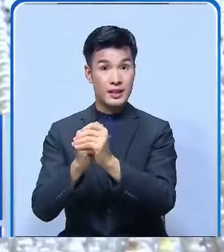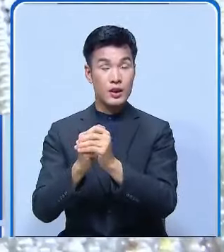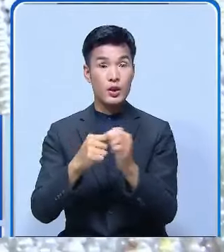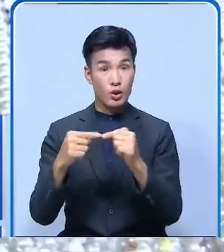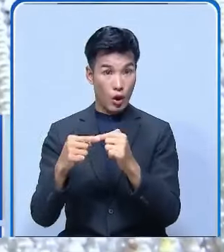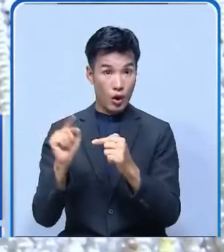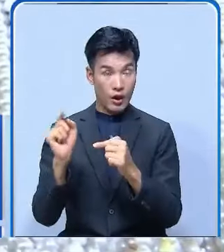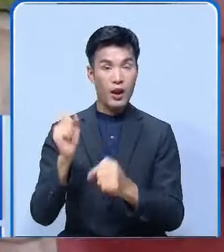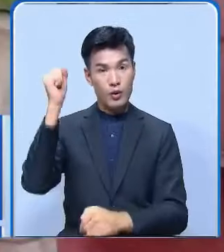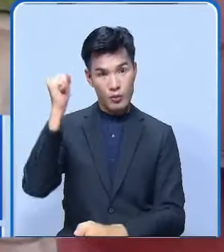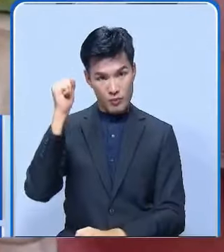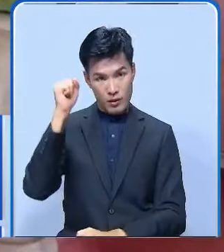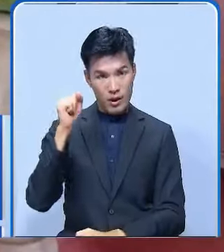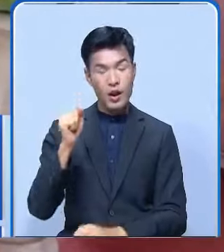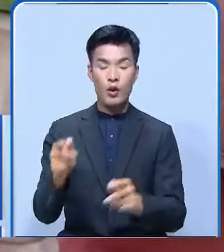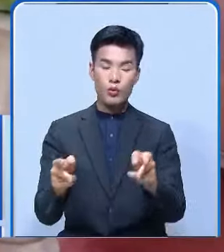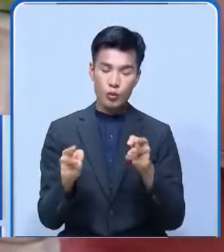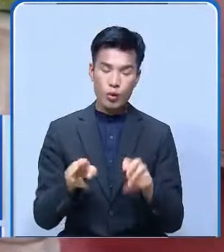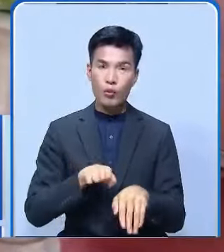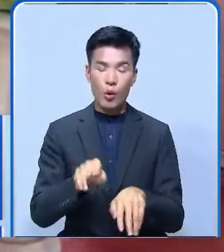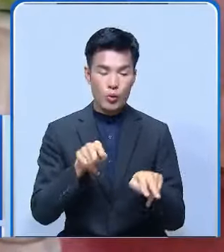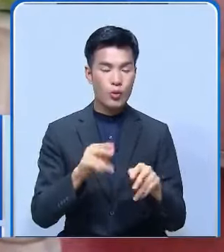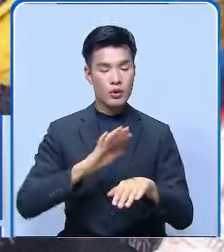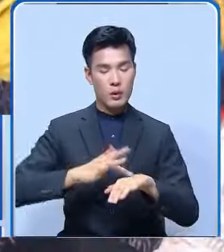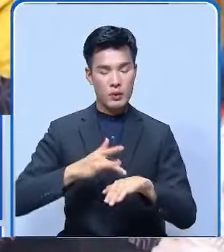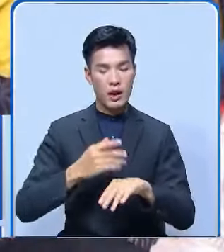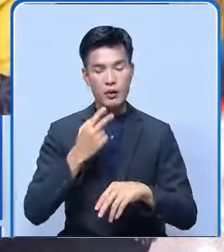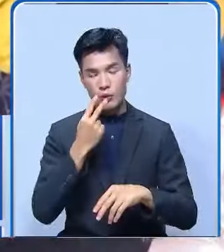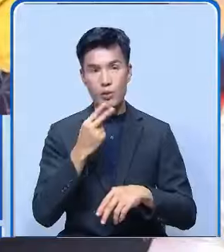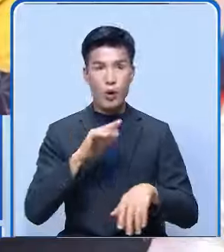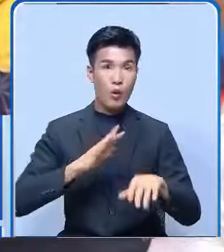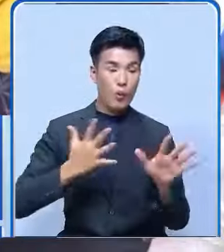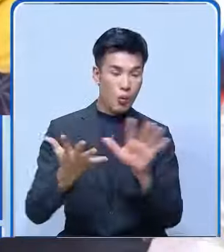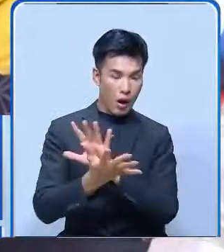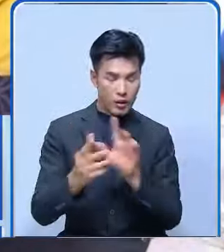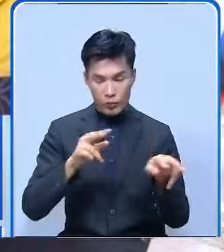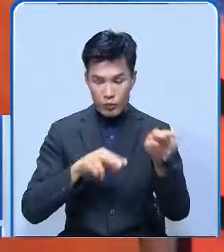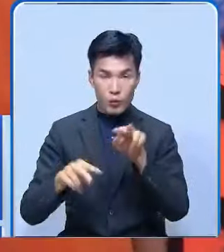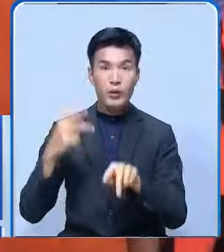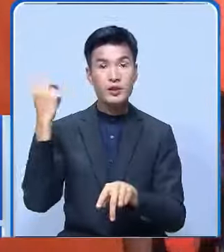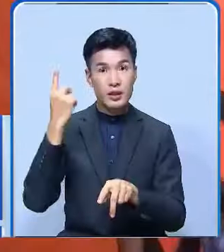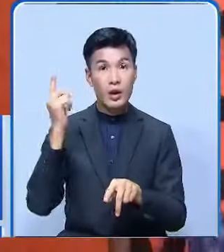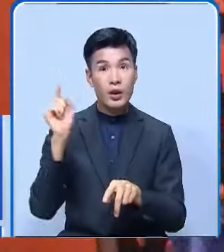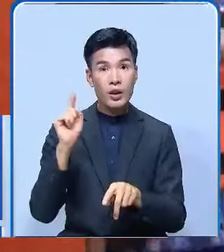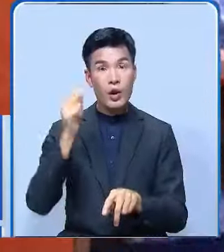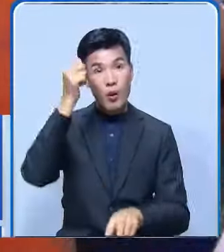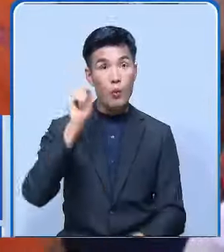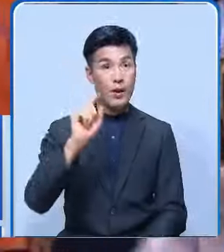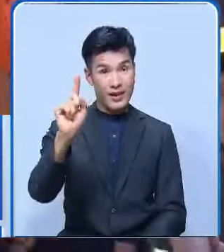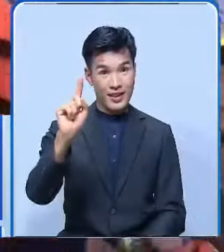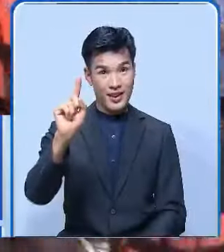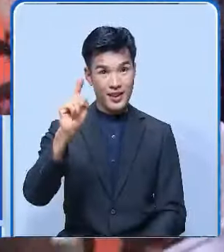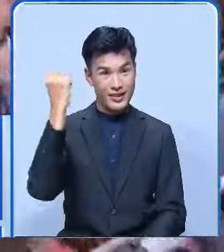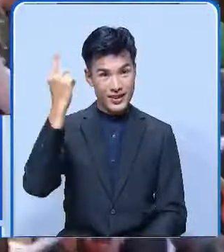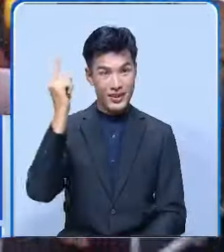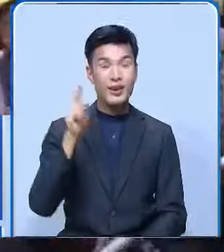าธารณะค่ะจะได้ไปสัมผัสวิถีชีวิตธรรมชาติวัฒนธรรมในพื้นที่อำเภอกบิลบุรีแบบone day trip มีอำเภอ